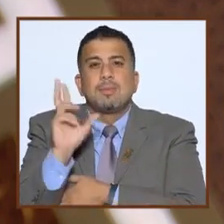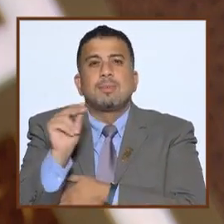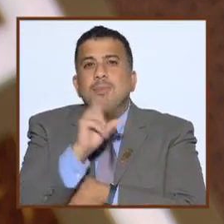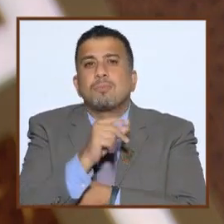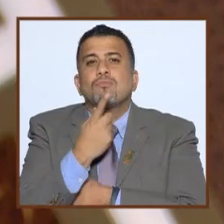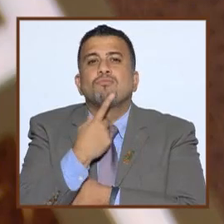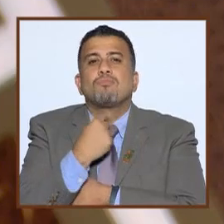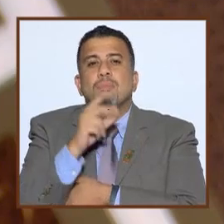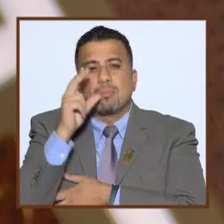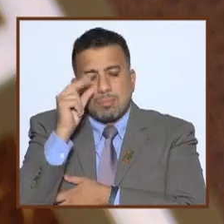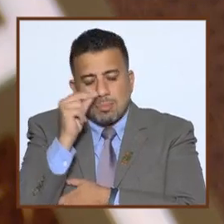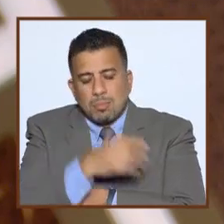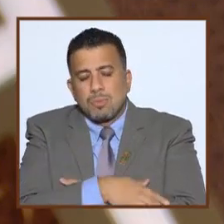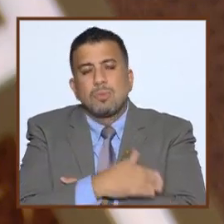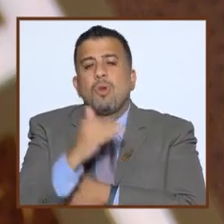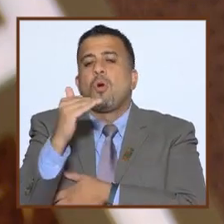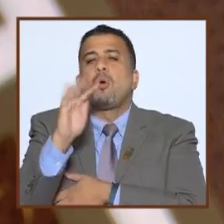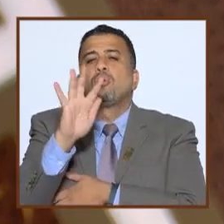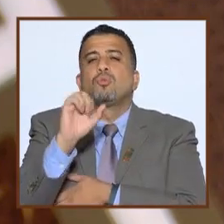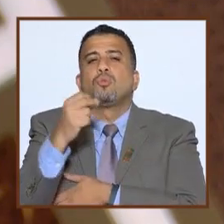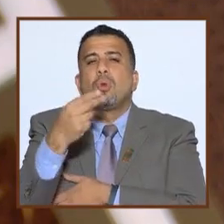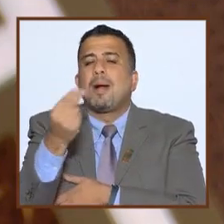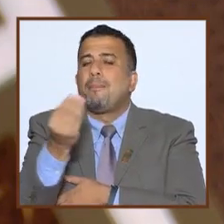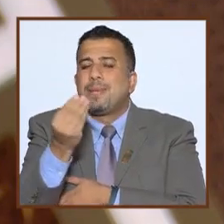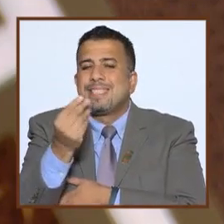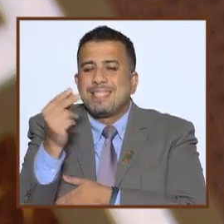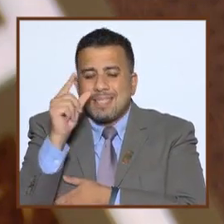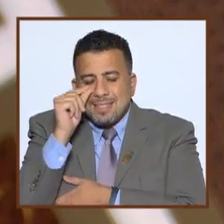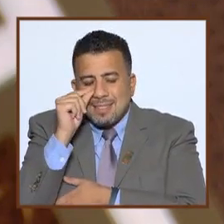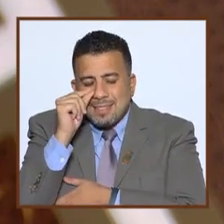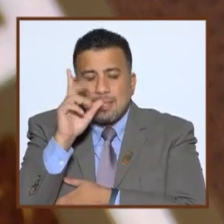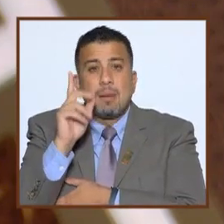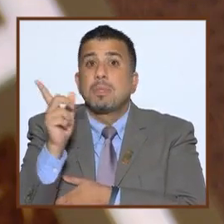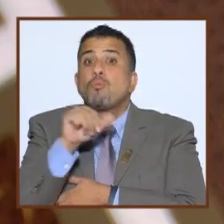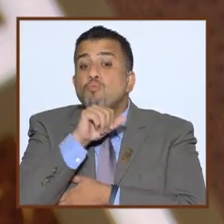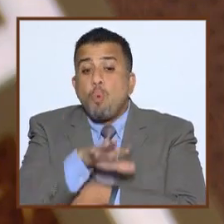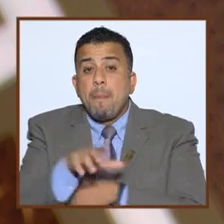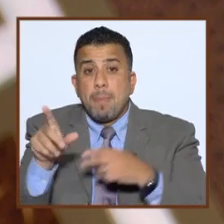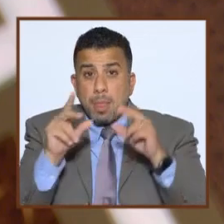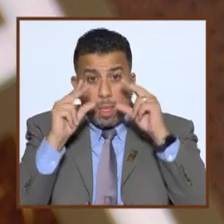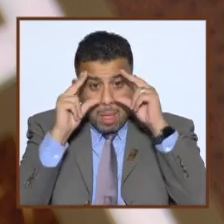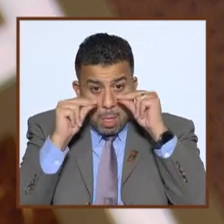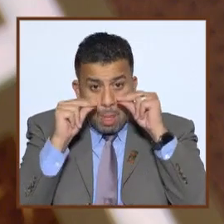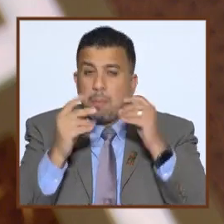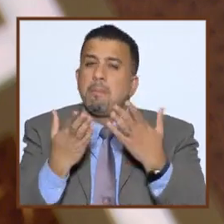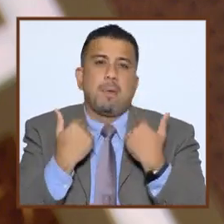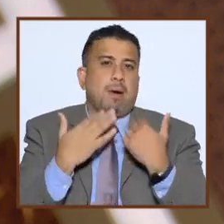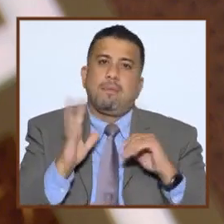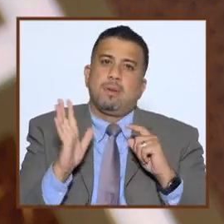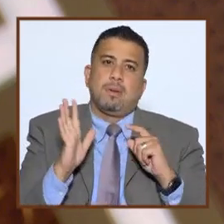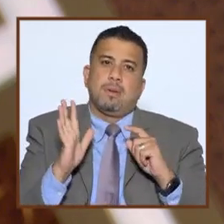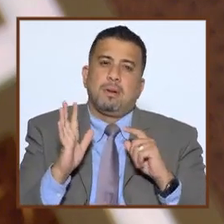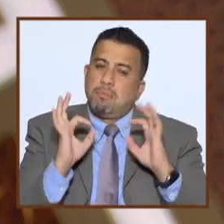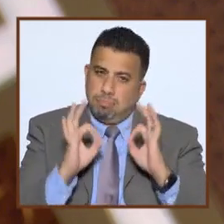يح ان ان يخشع لا باس ان يغمض عينيك لانه ما ثبت نص مرفوع الى النبي عليه الصلاه والسلام انما